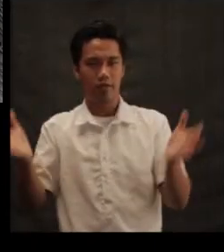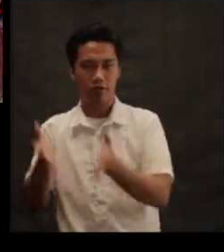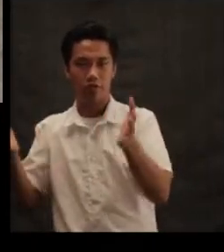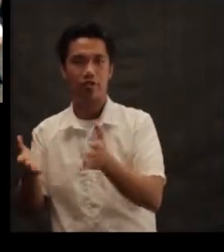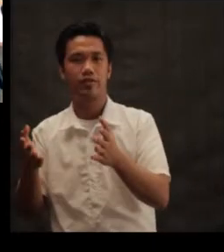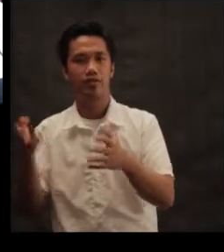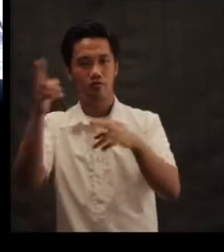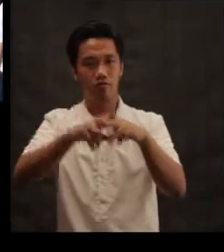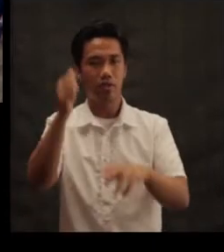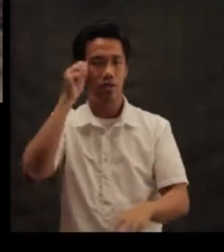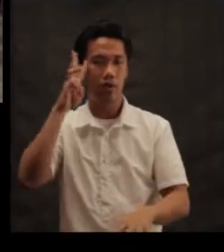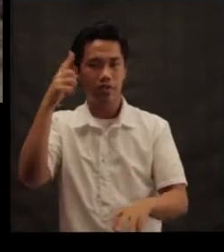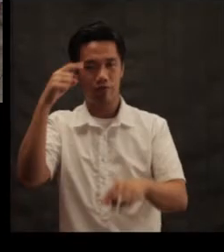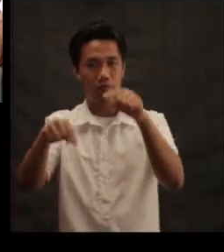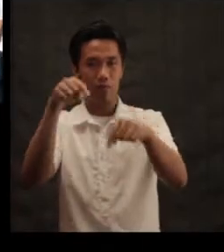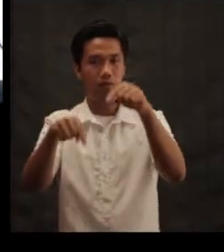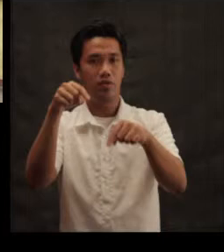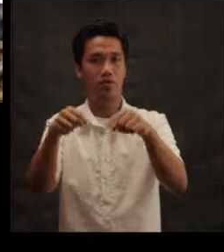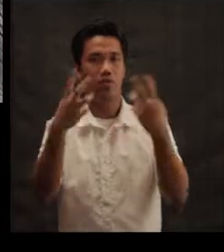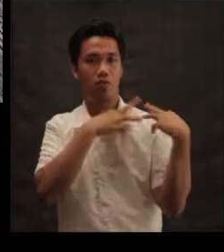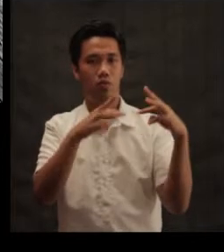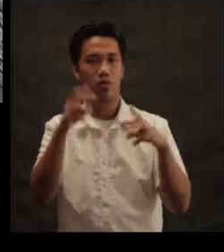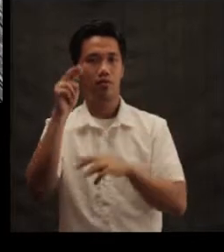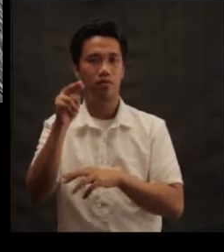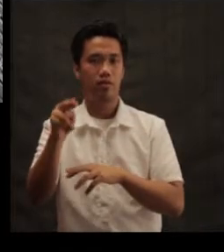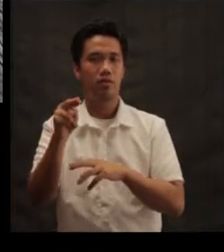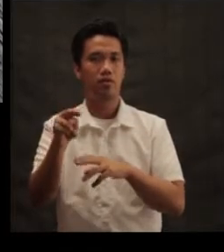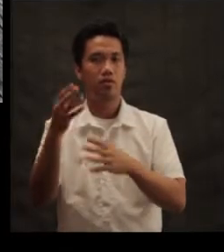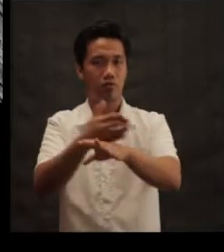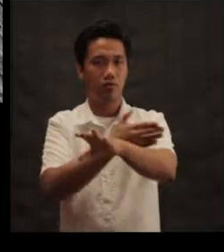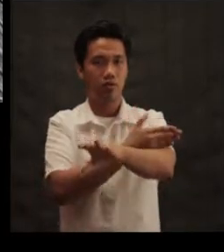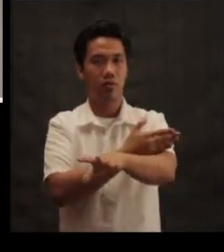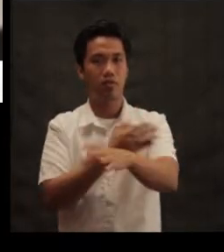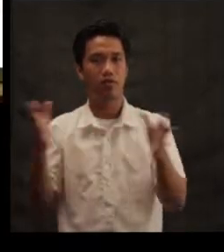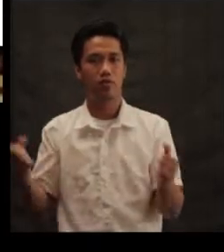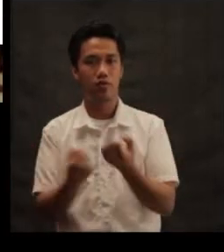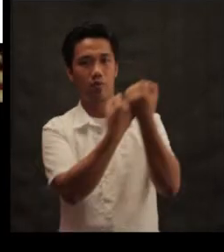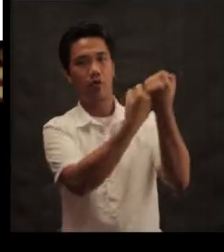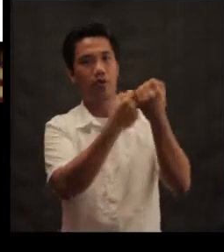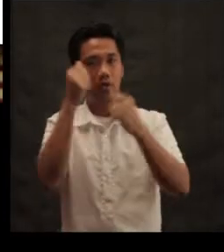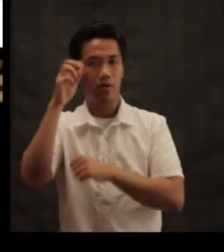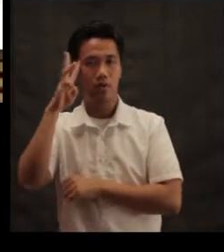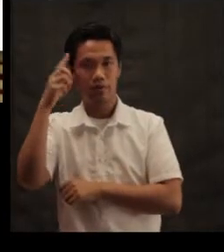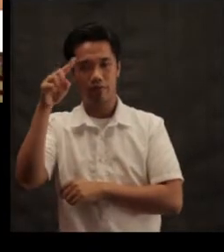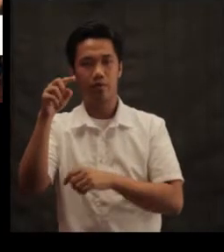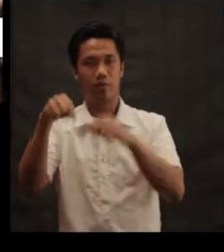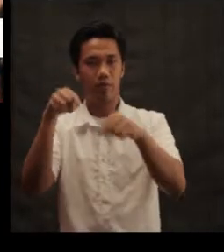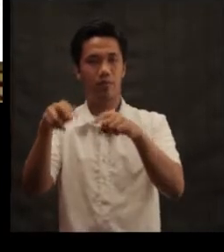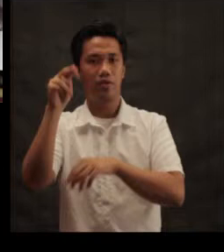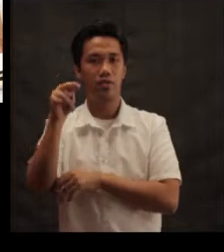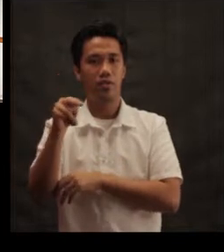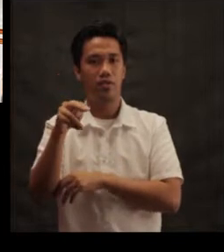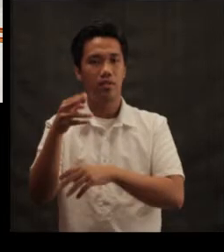masugid na nagtutulak upang maitaas ang kamalayan ng mga may kapansanan sa karapatan nila bilang botante. Pag-ibayuhin ang pagtataguyod ng